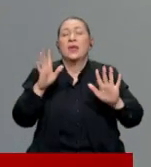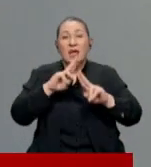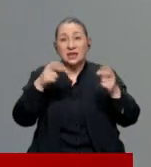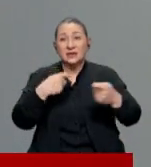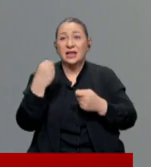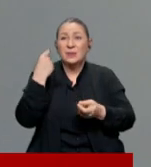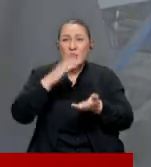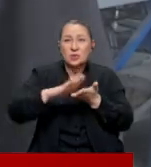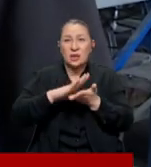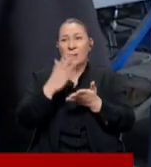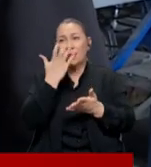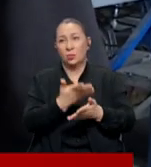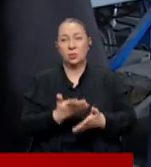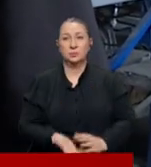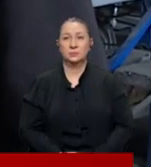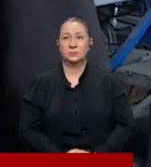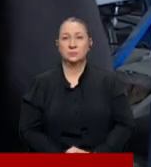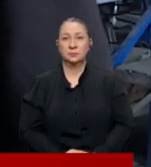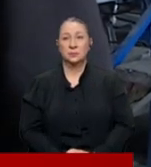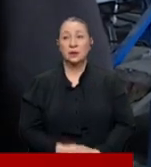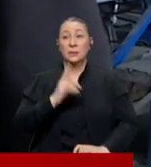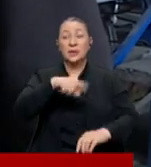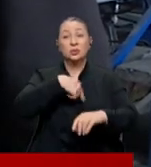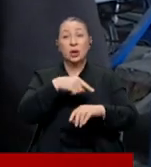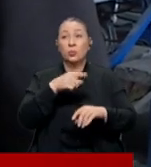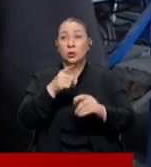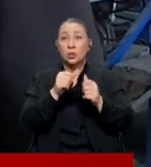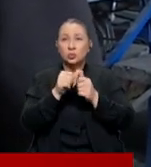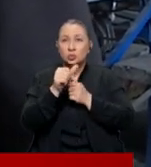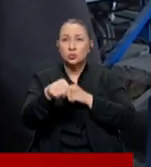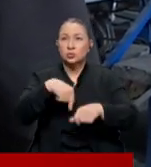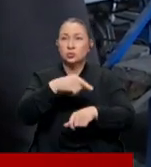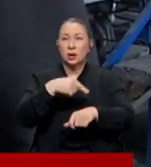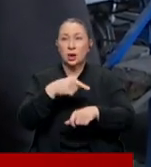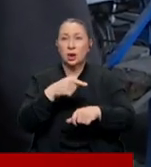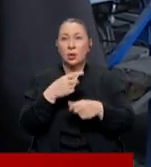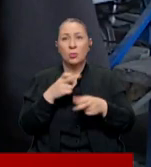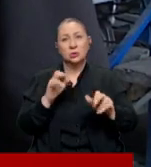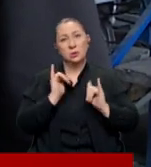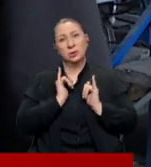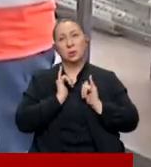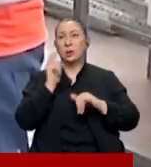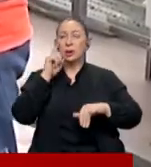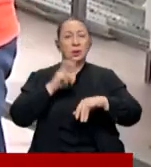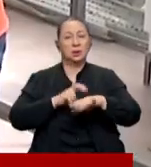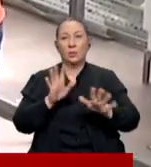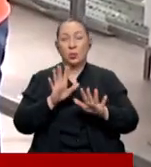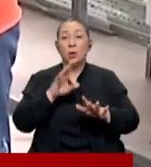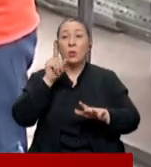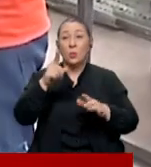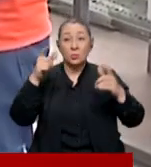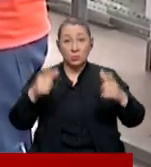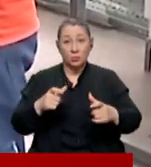yeni bir düzenleme bekliyor. Bir dönemde bu kadar uzun bir süre boş durduğumuzu hatırlamıyorum. Organize